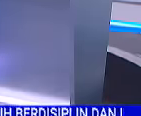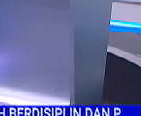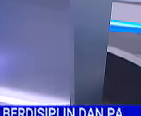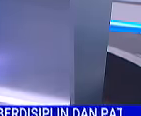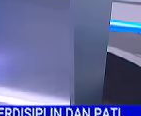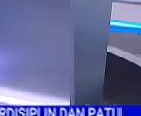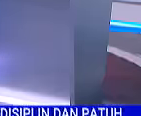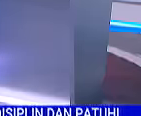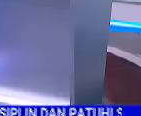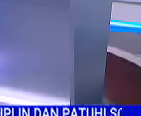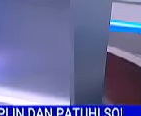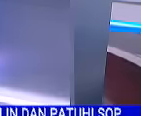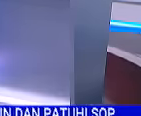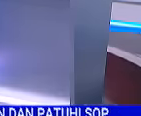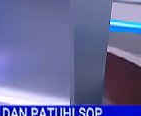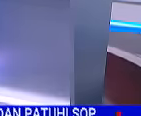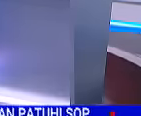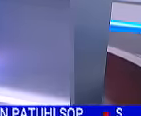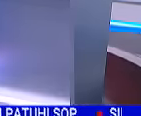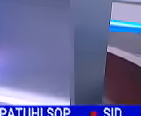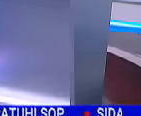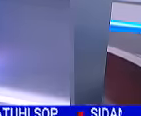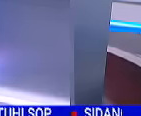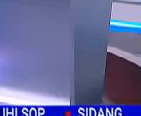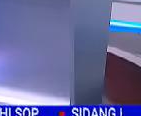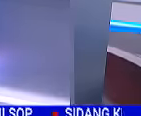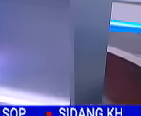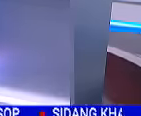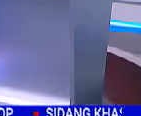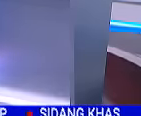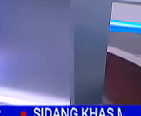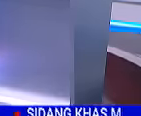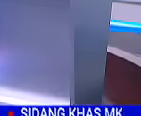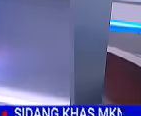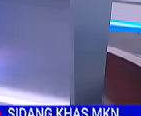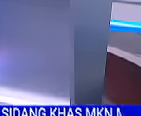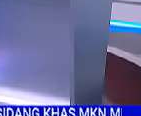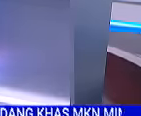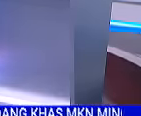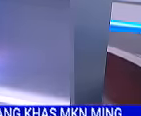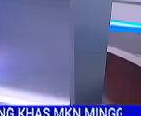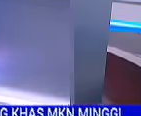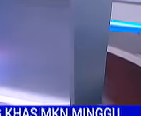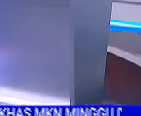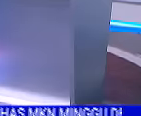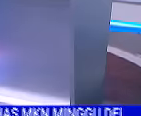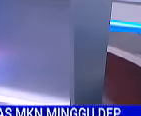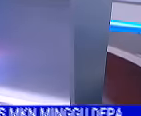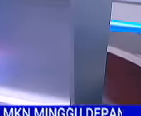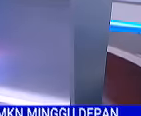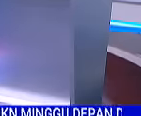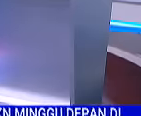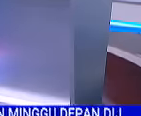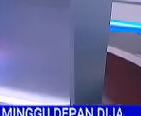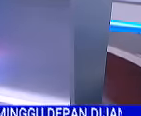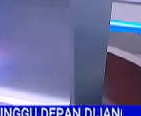SGR diperketat khususnya ke Bandar Bintulu. Selepas itu, seperti biasa, kita ke negeri di bawah bayu dengan laporannya peniaga